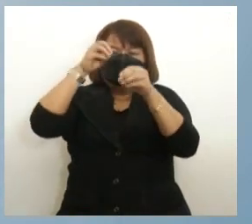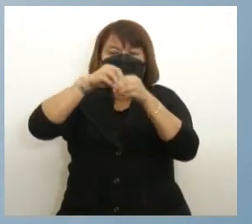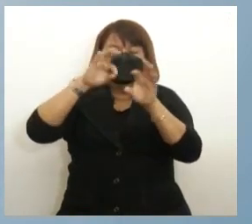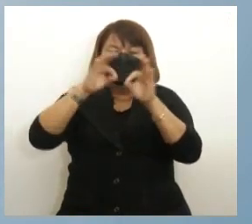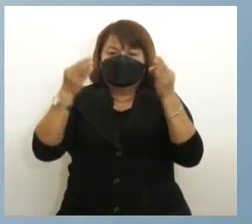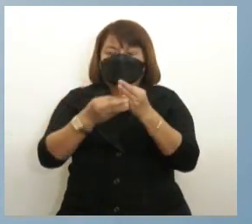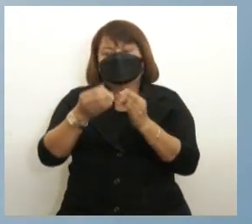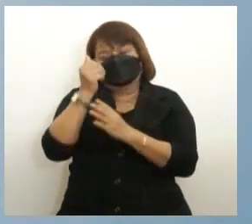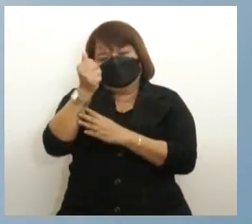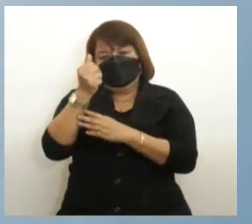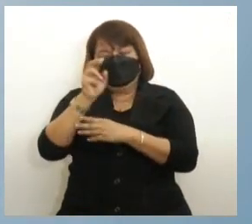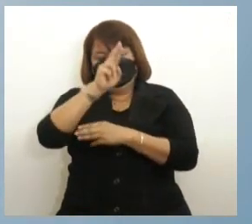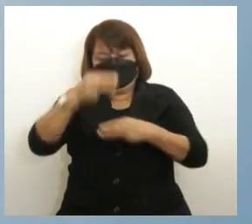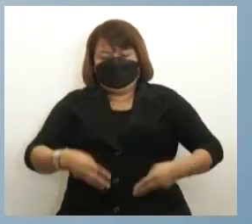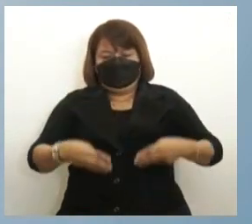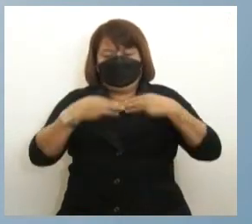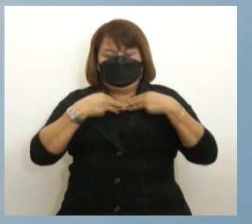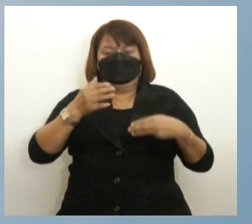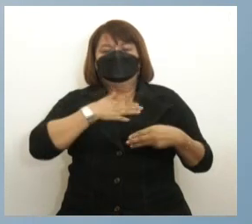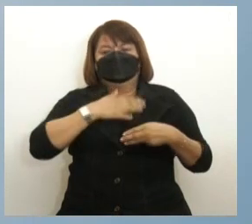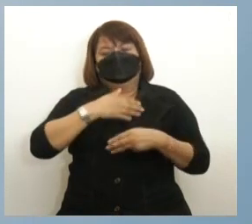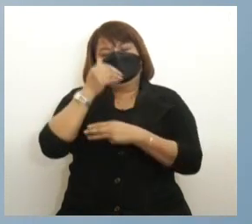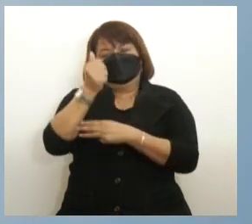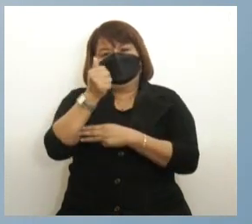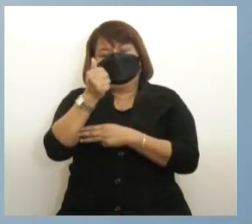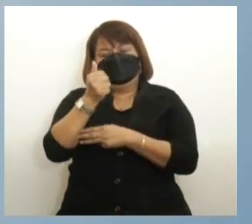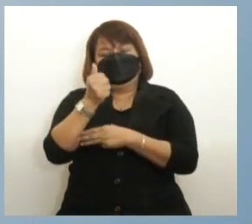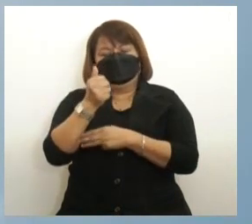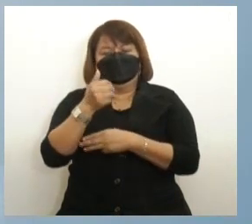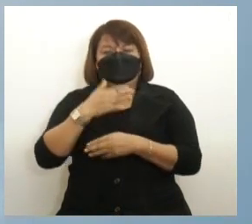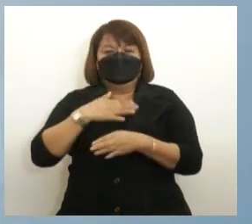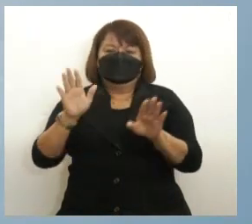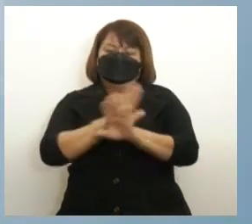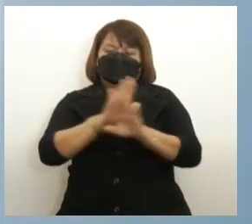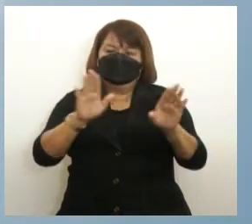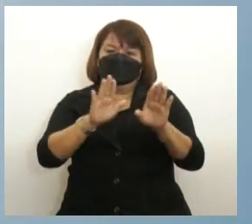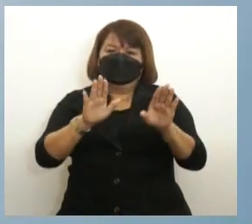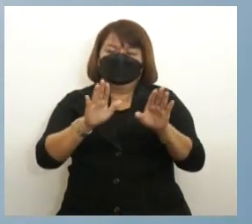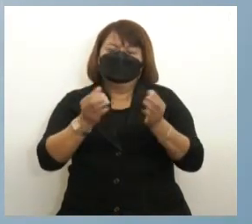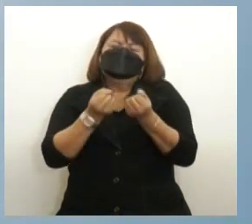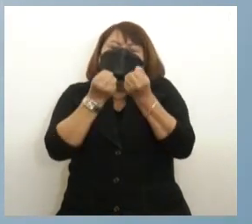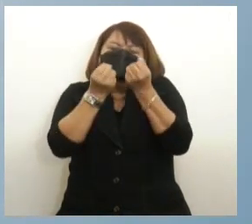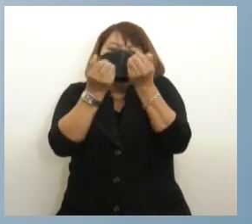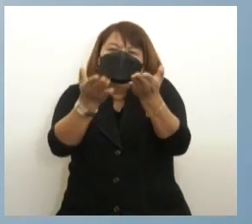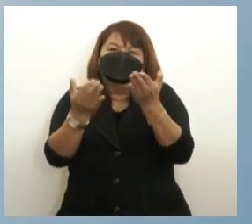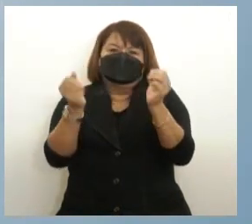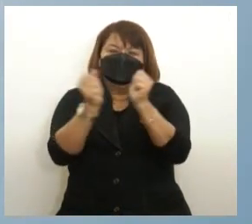ช้ชีวิตส่วนตัวเราที่ดีแต่หากเราไม่ละเลยต่อการเสียสละต่อบ้านเมืองเรา